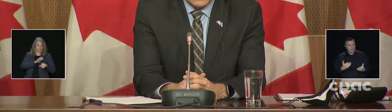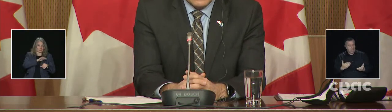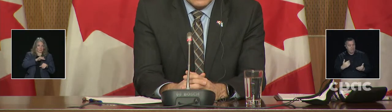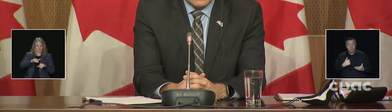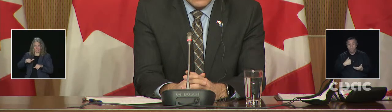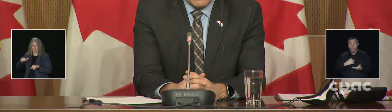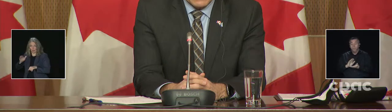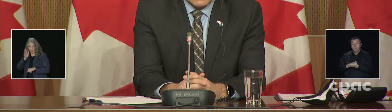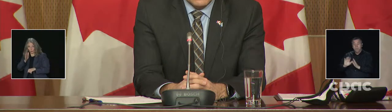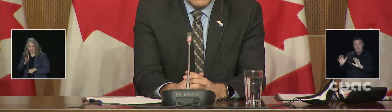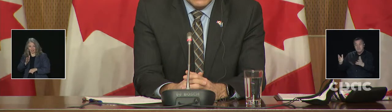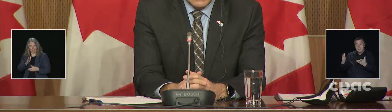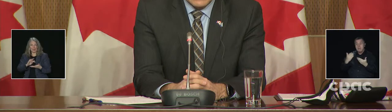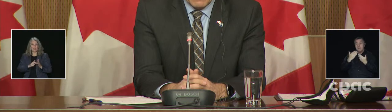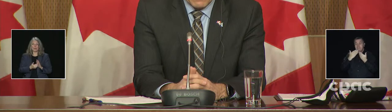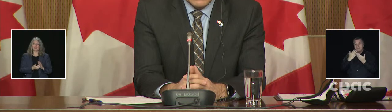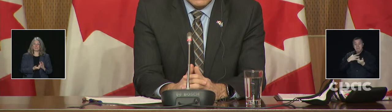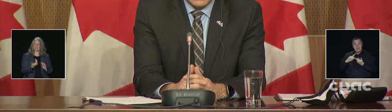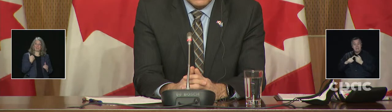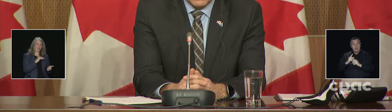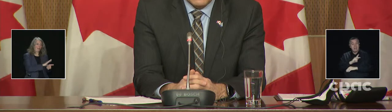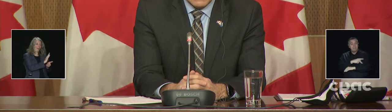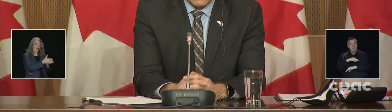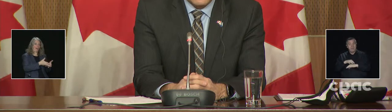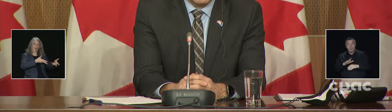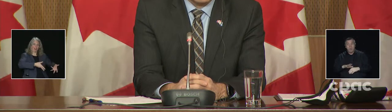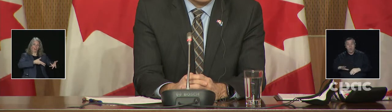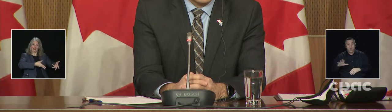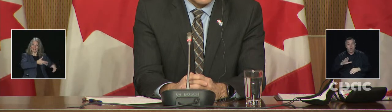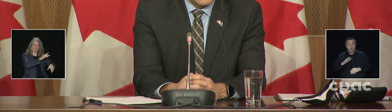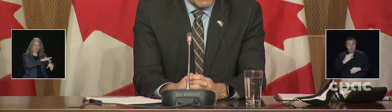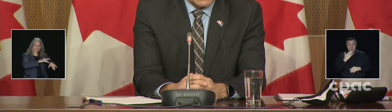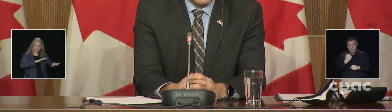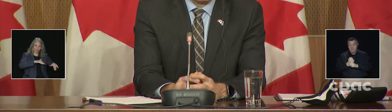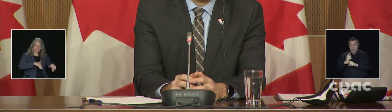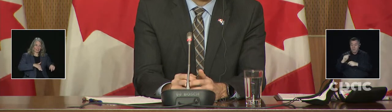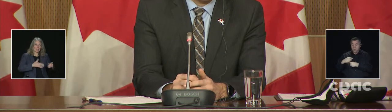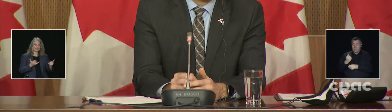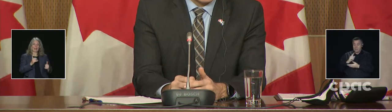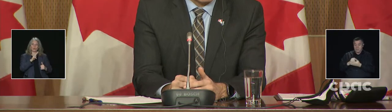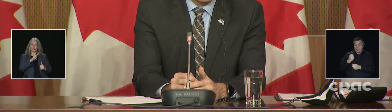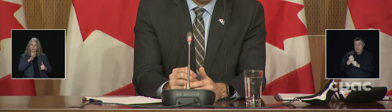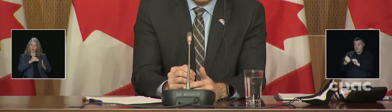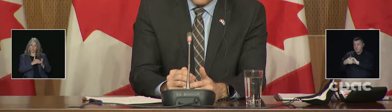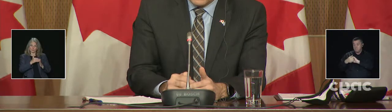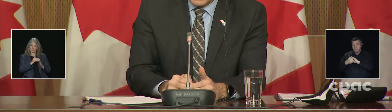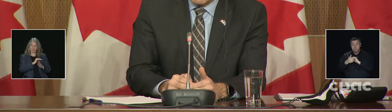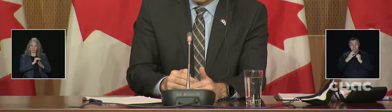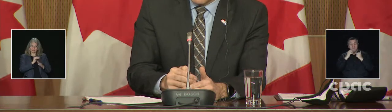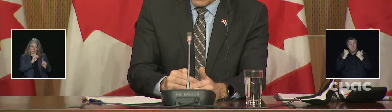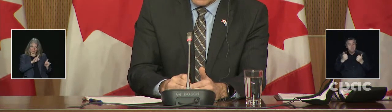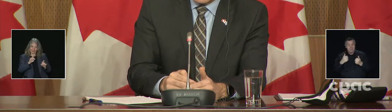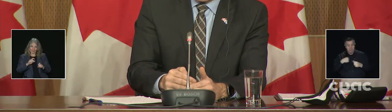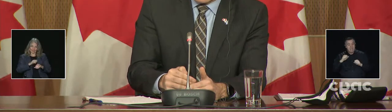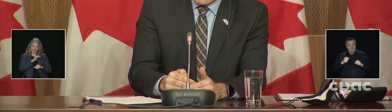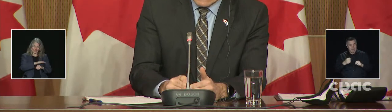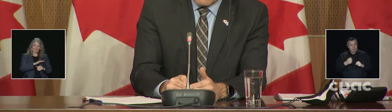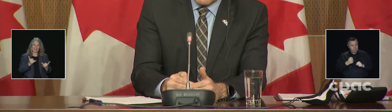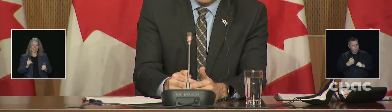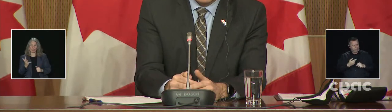je félicite et remercie tous mes collègues des provinces et des territoires de l'avoir fait au cours des dernières semaines, en travaillant ensemble très bien, on est capable